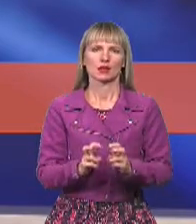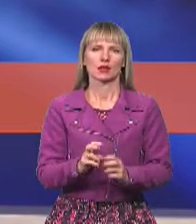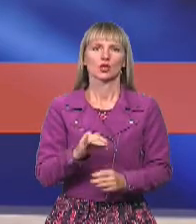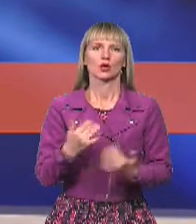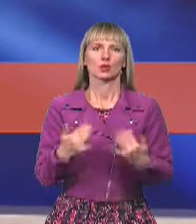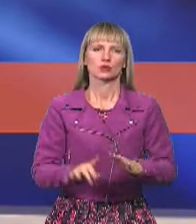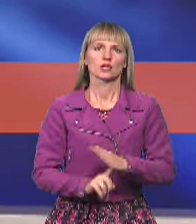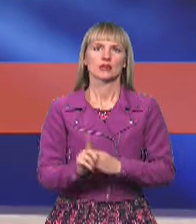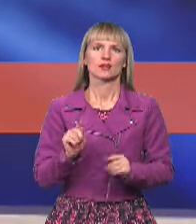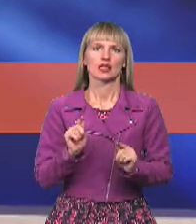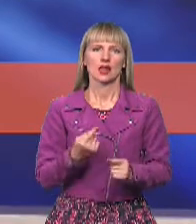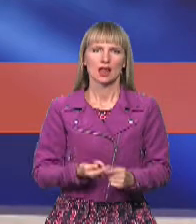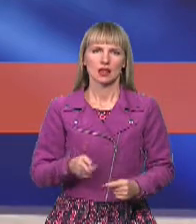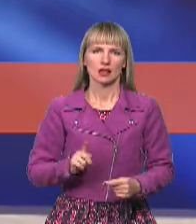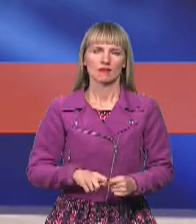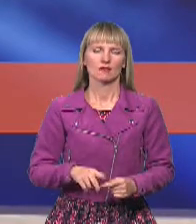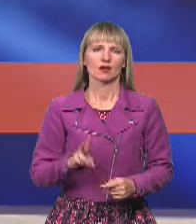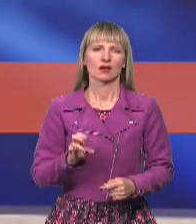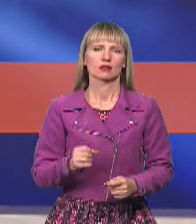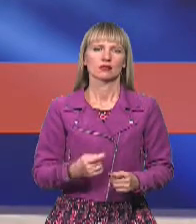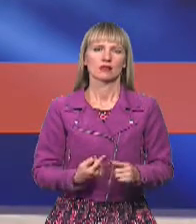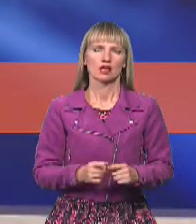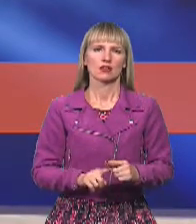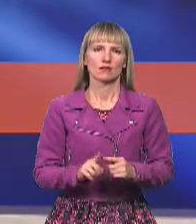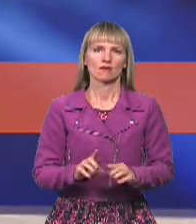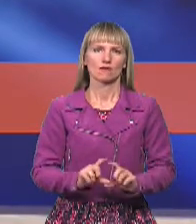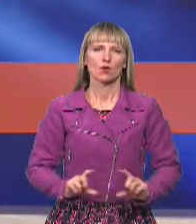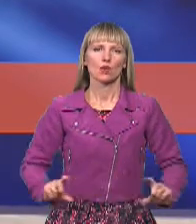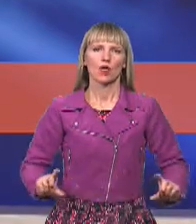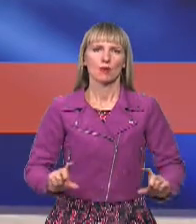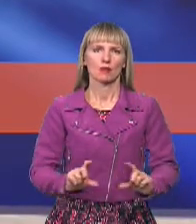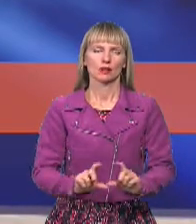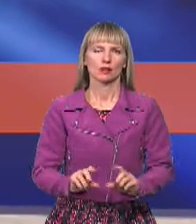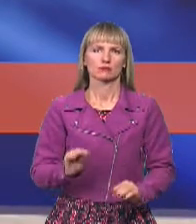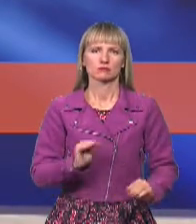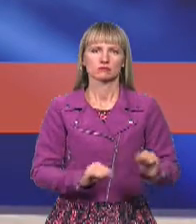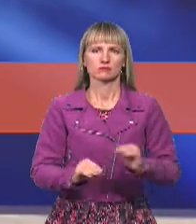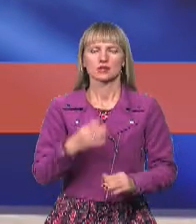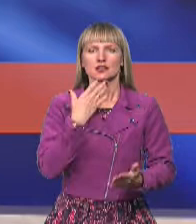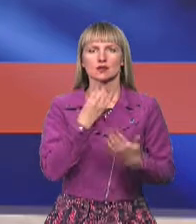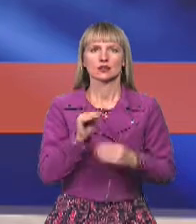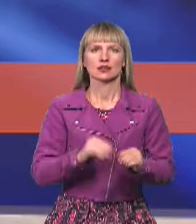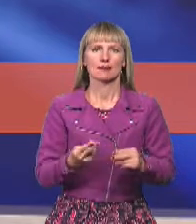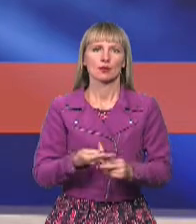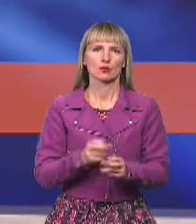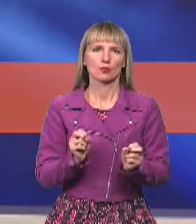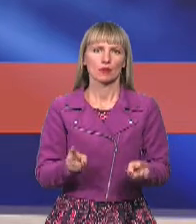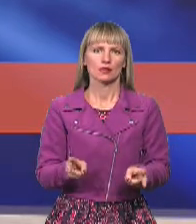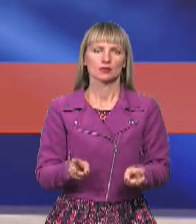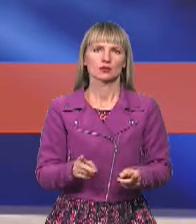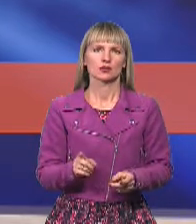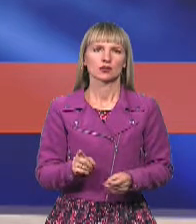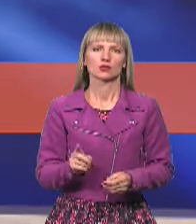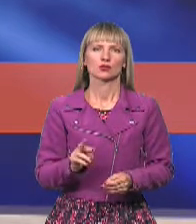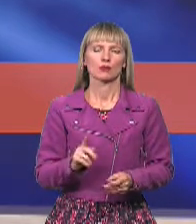уже на основании их, на основании этого фундамента кирпичиками выкладывает свою собственную систему безопасности, дабы